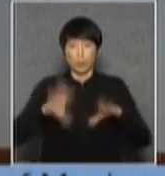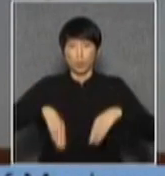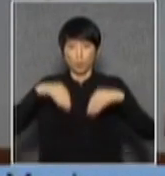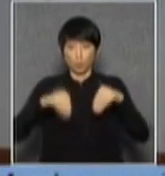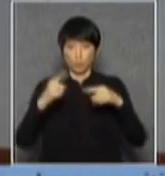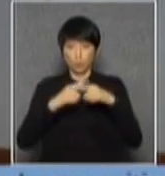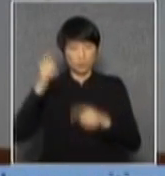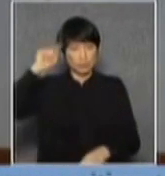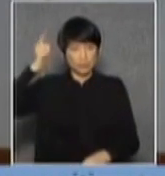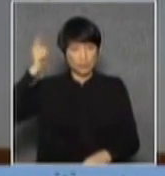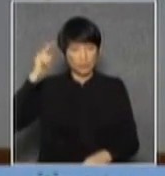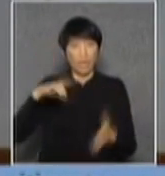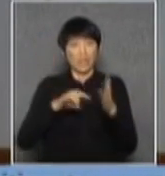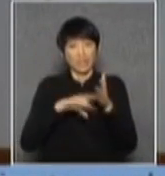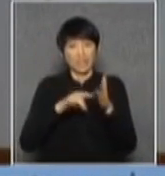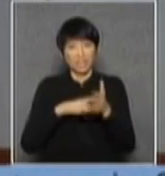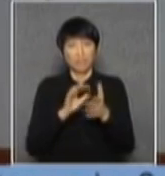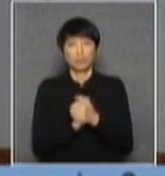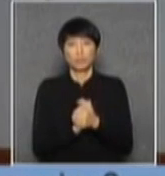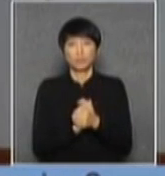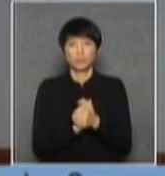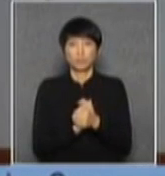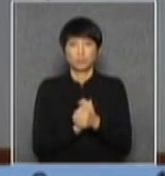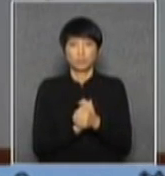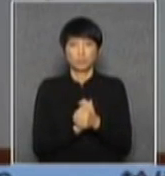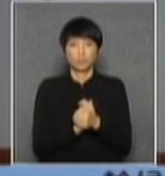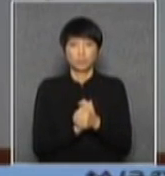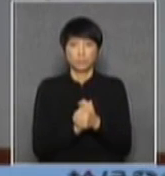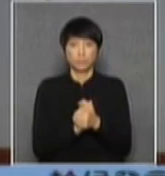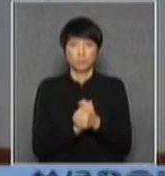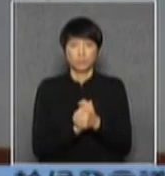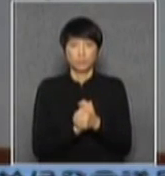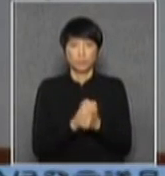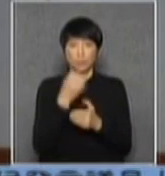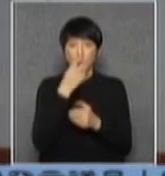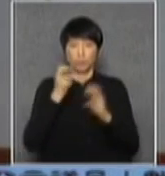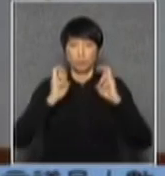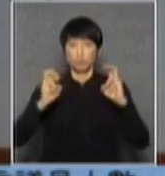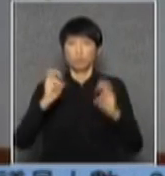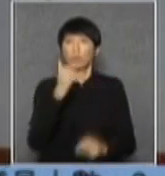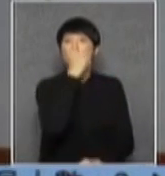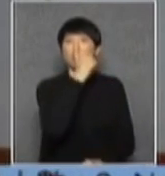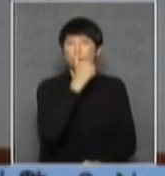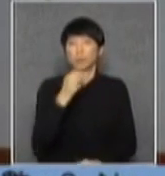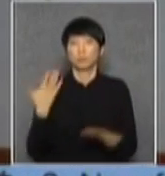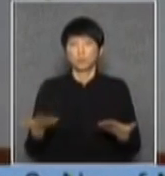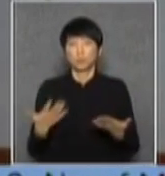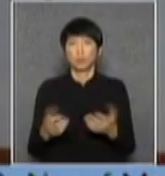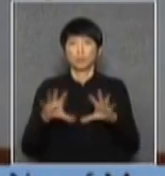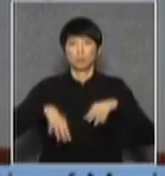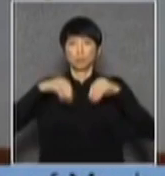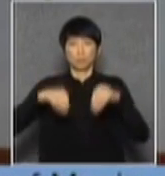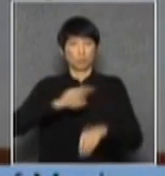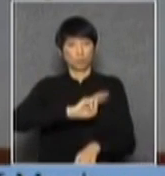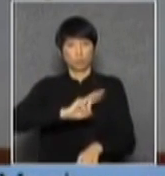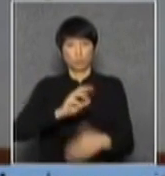日日要用嘅電力啊，嗰啲即係我哋而家成日講話港鐵大曬，就係咁發生啊，喺澳洲發生啊。喂，你